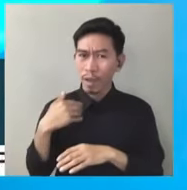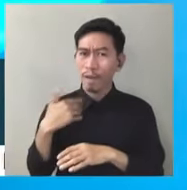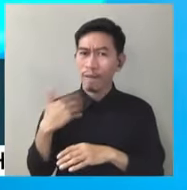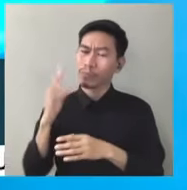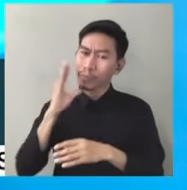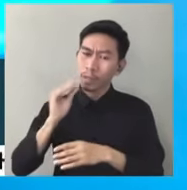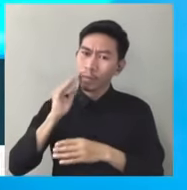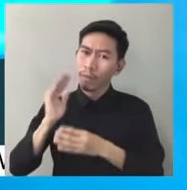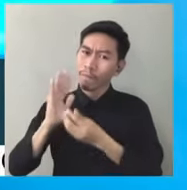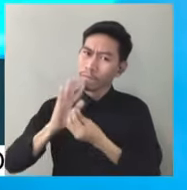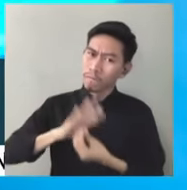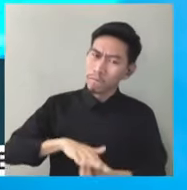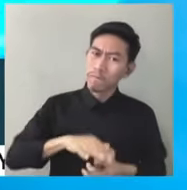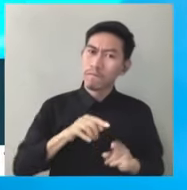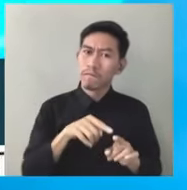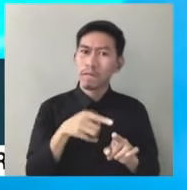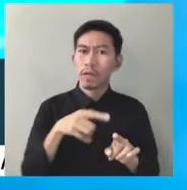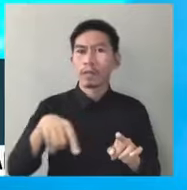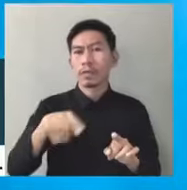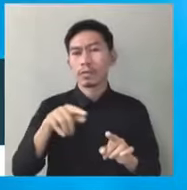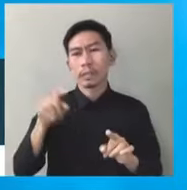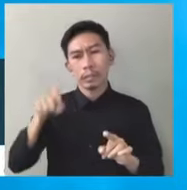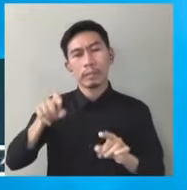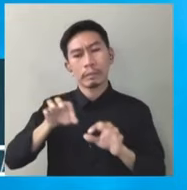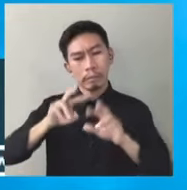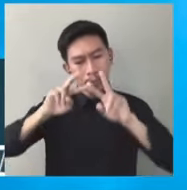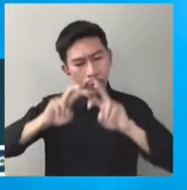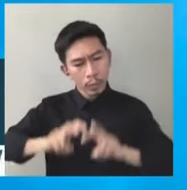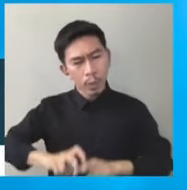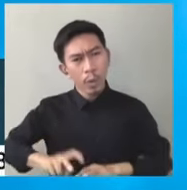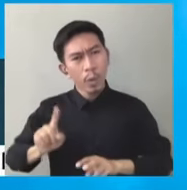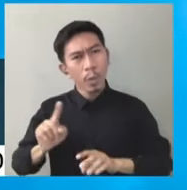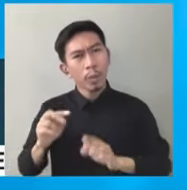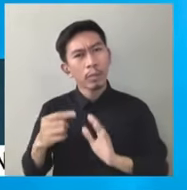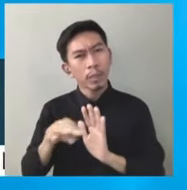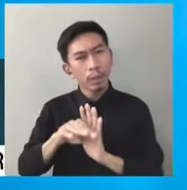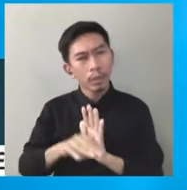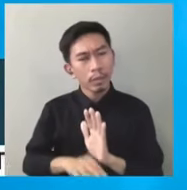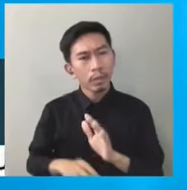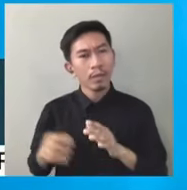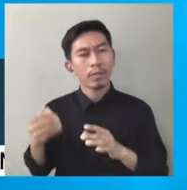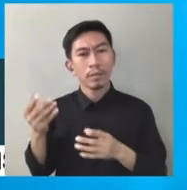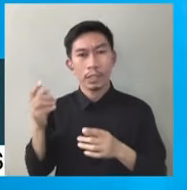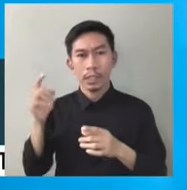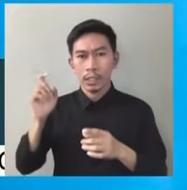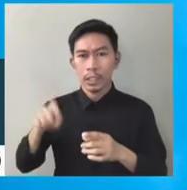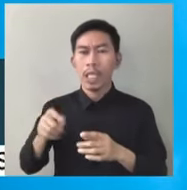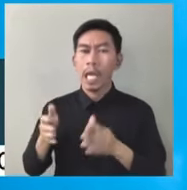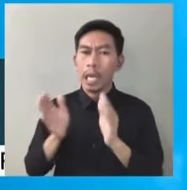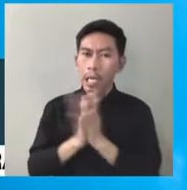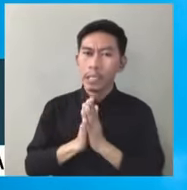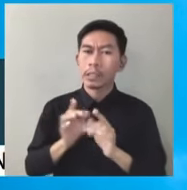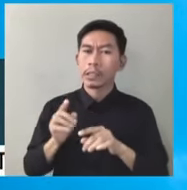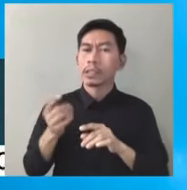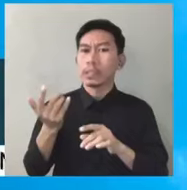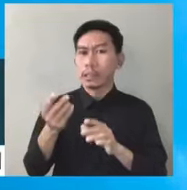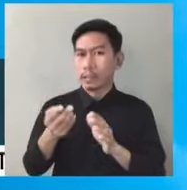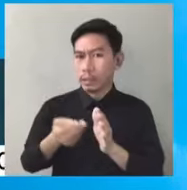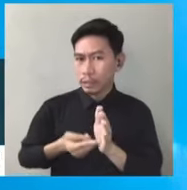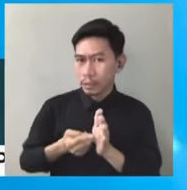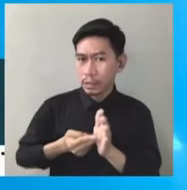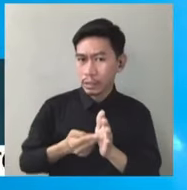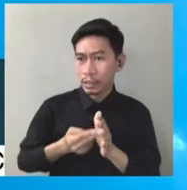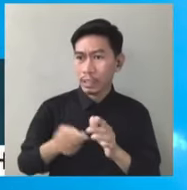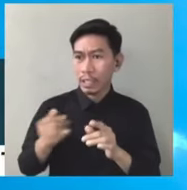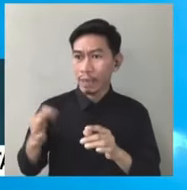of the supposed deal. He adds the country's credibility, territorial integrity, and economic well-being are all at stake if